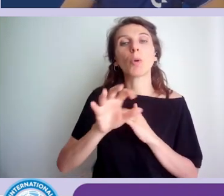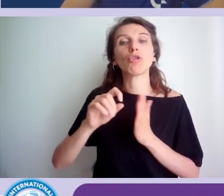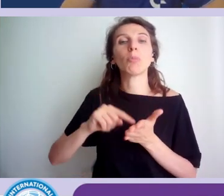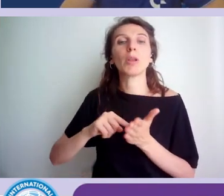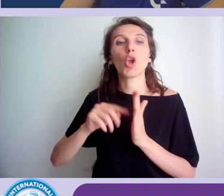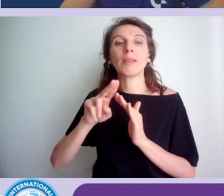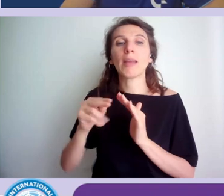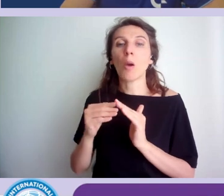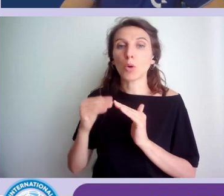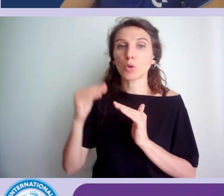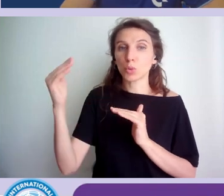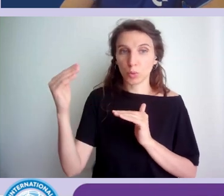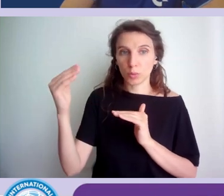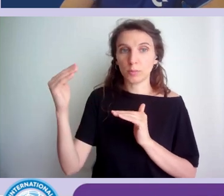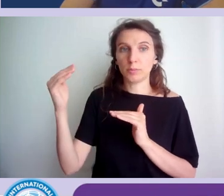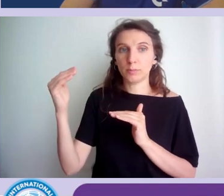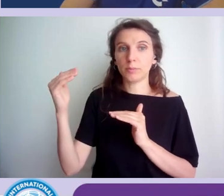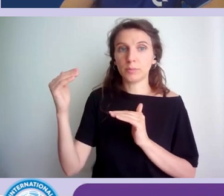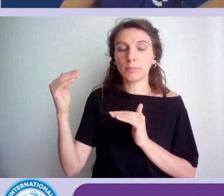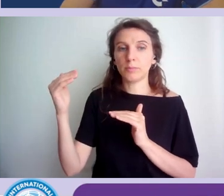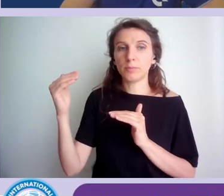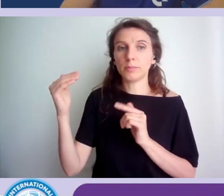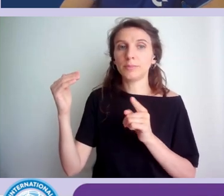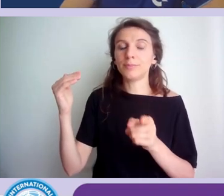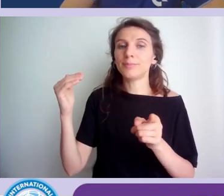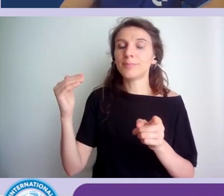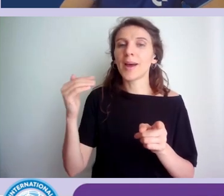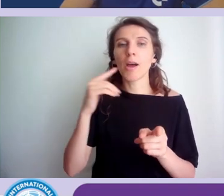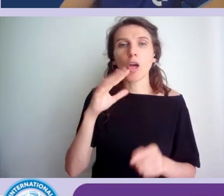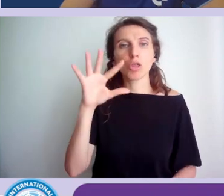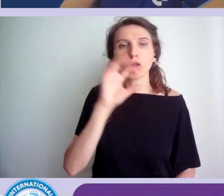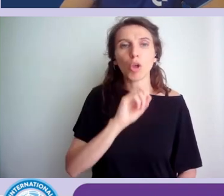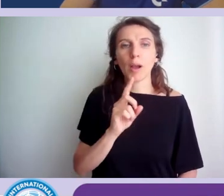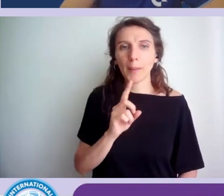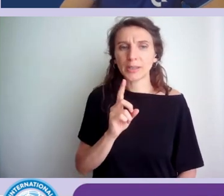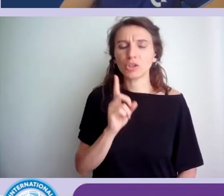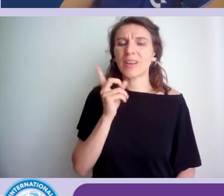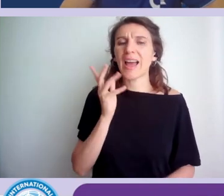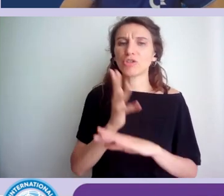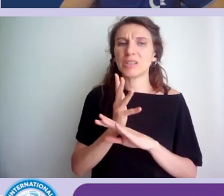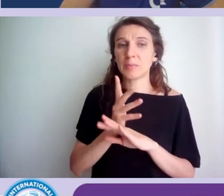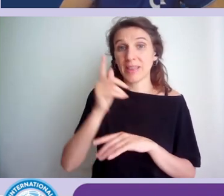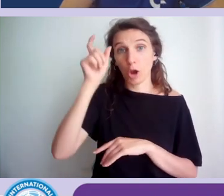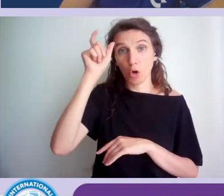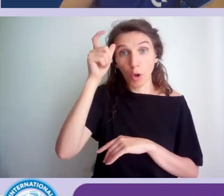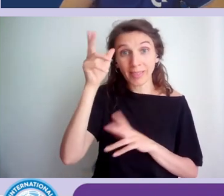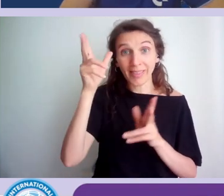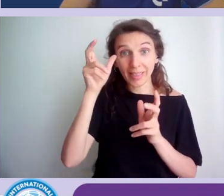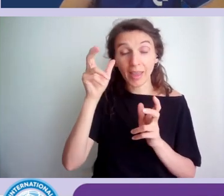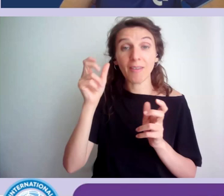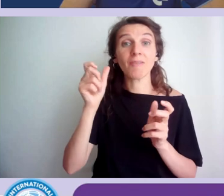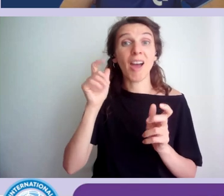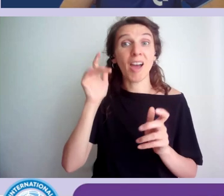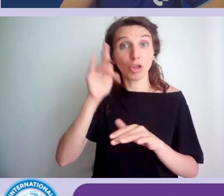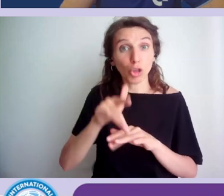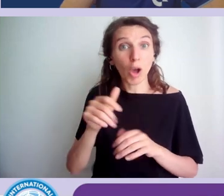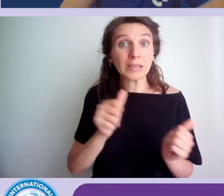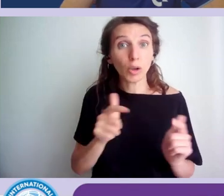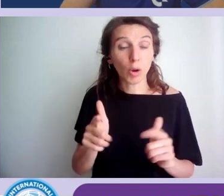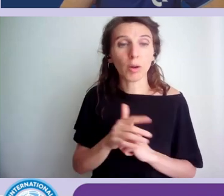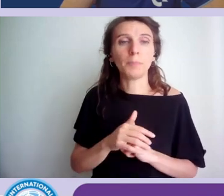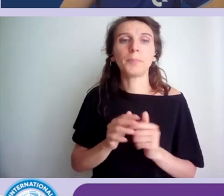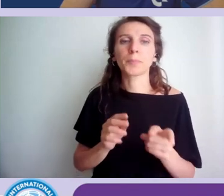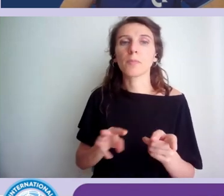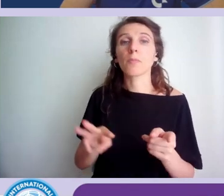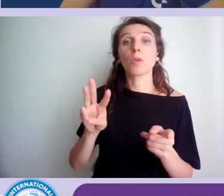milioni di euro non riesco a capire se si fa riferimento anche all'accessibilità cognitiva allora in questo ambito